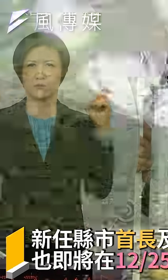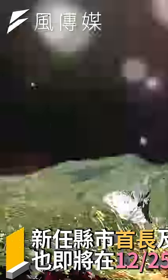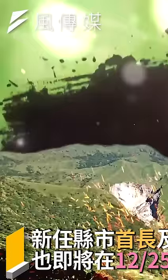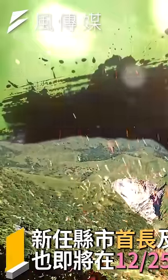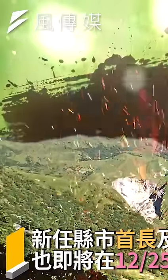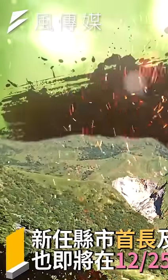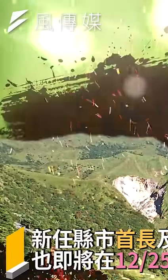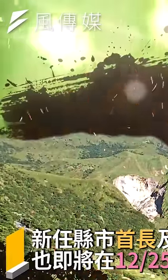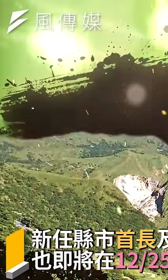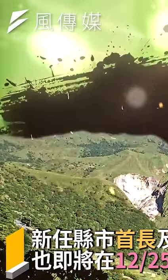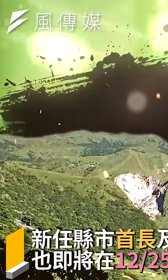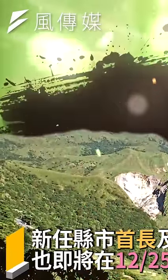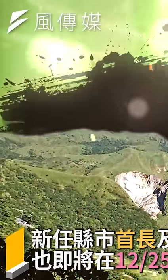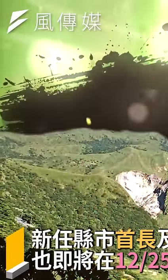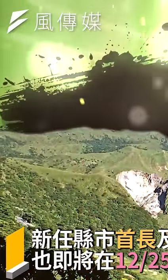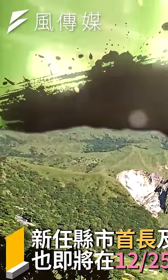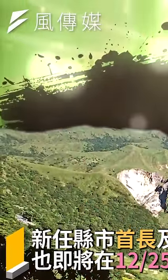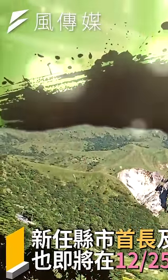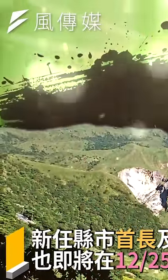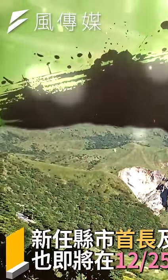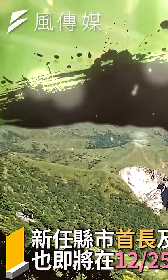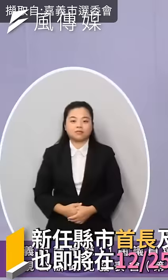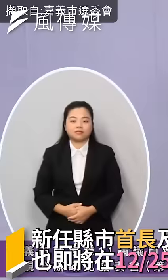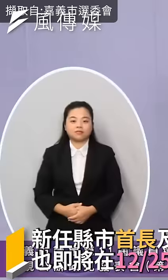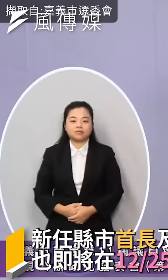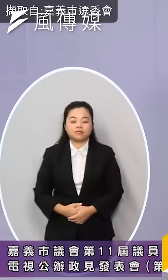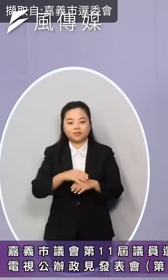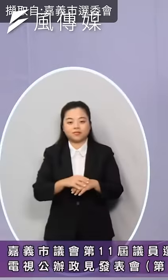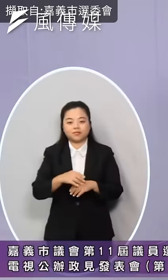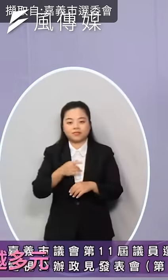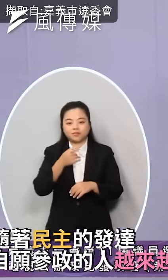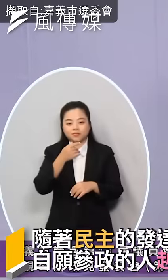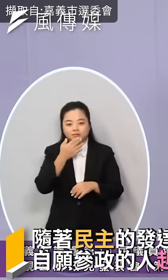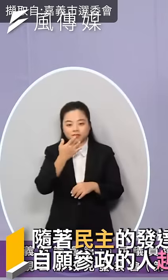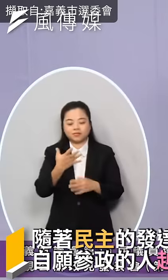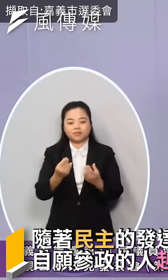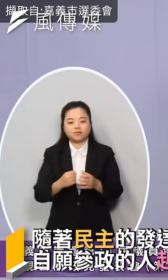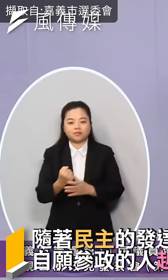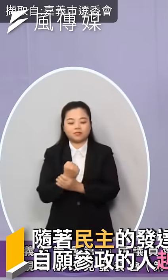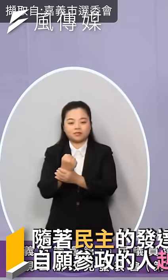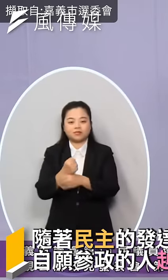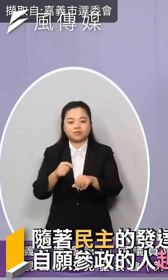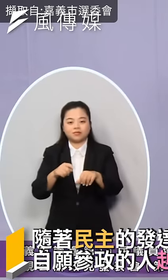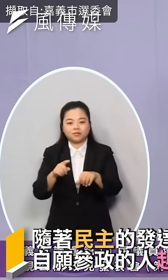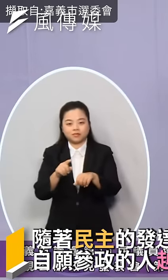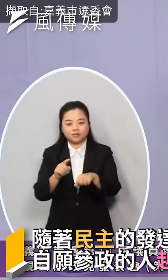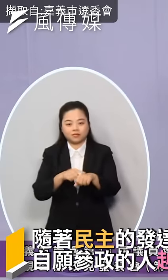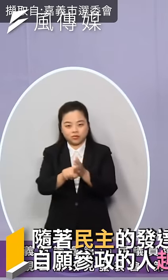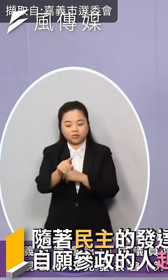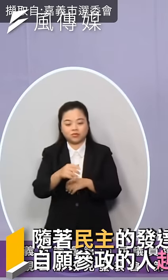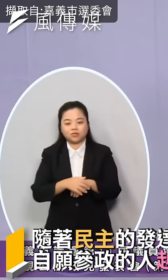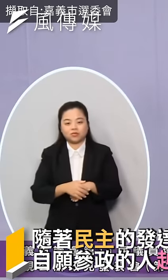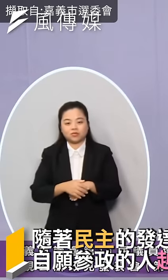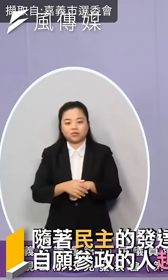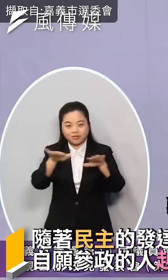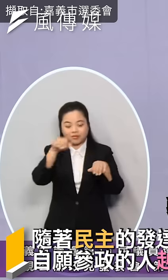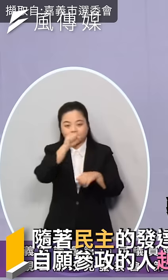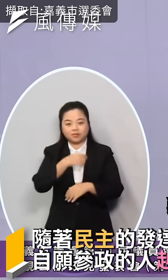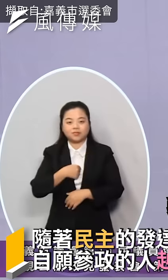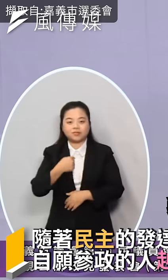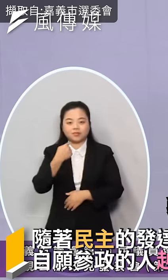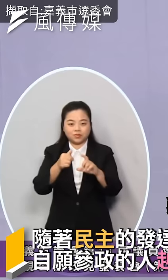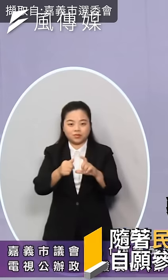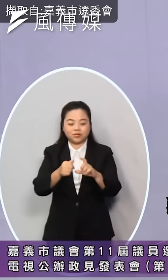伽台北城鎮太平洋瑜伽現在請支持性專區顏色田聖傑上台發言